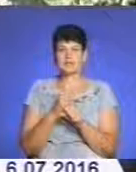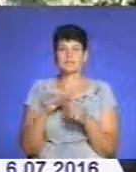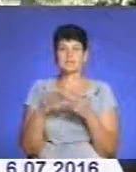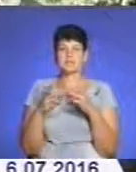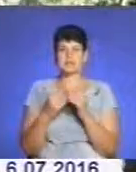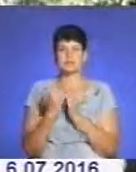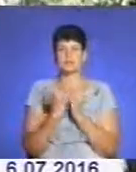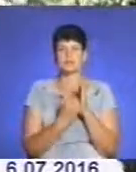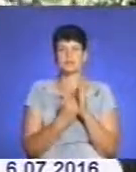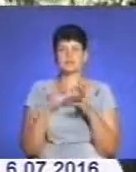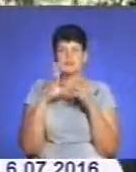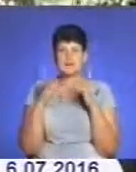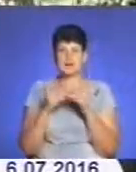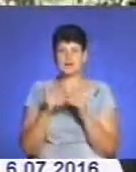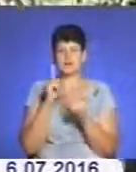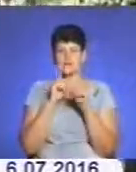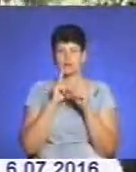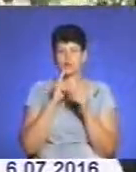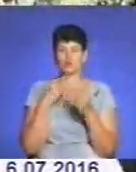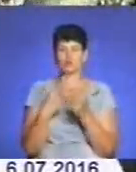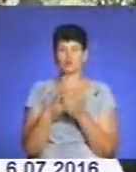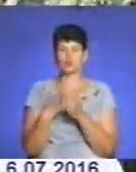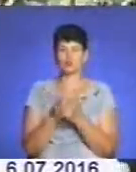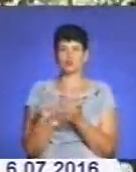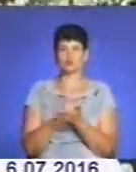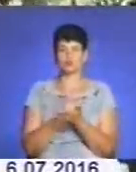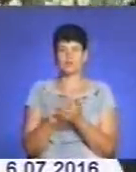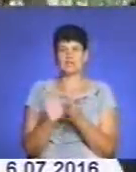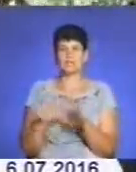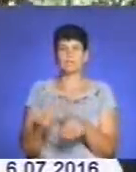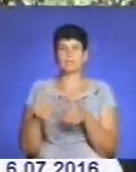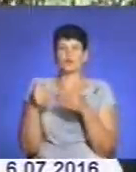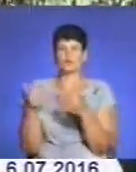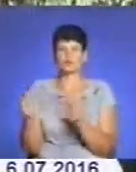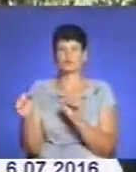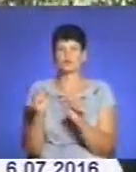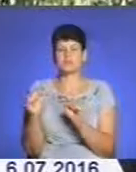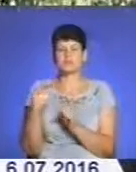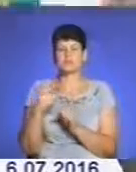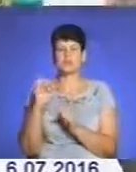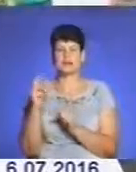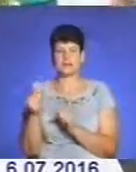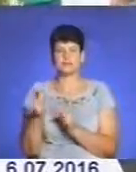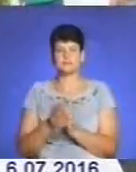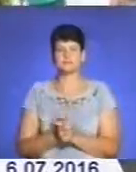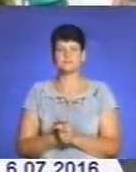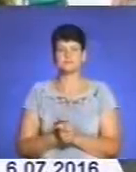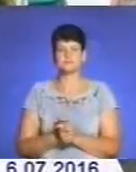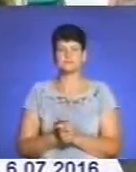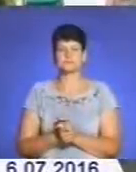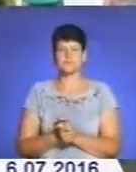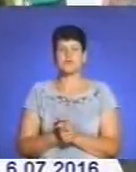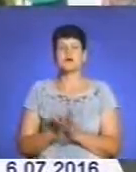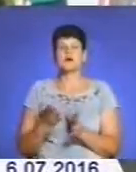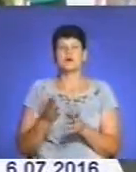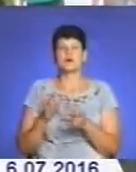протоколу загальних зборів кошторисну документацію, подати її в міське управління житлово-комунального господарства. Реалізація